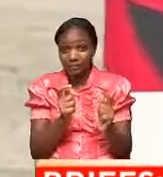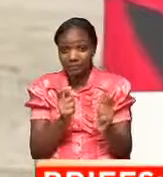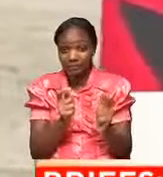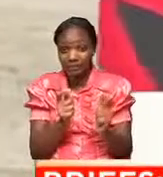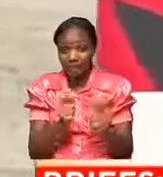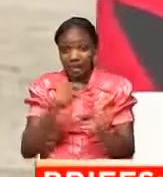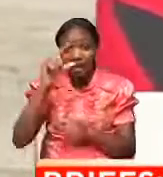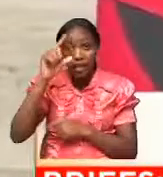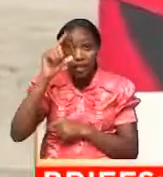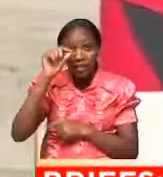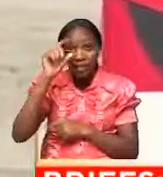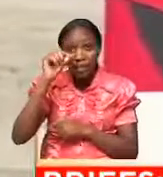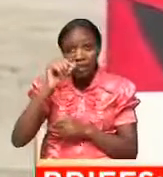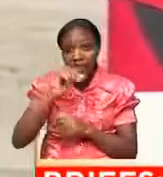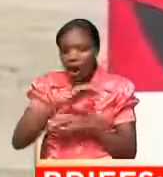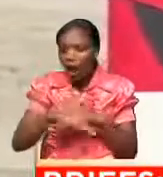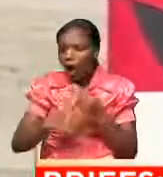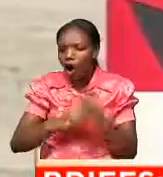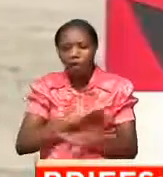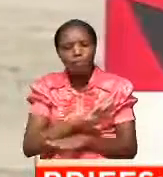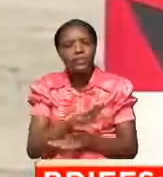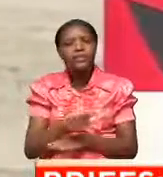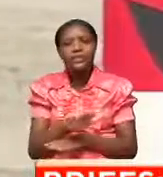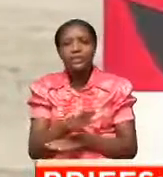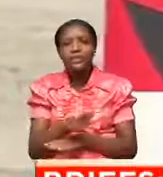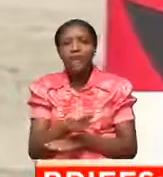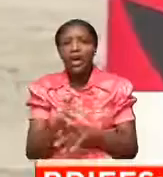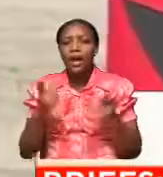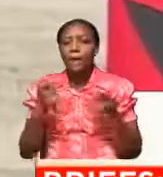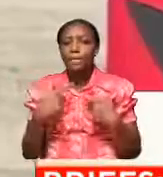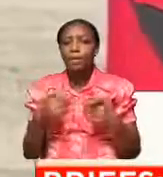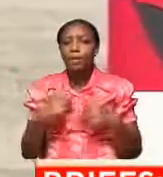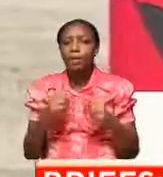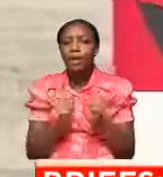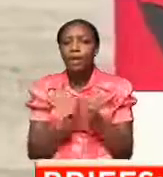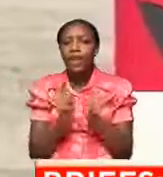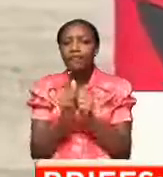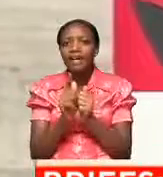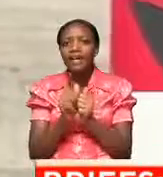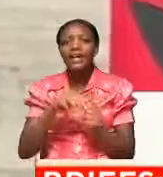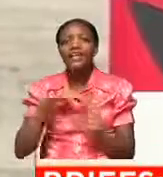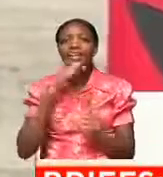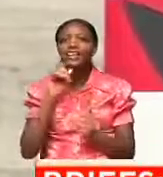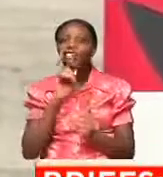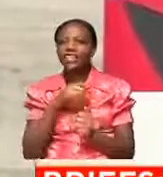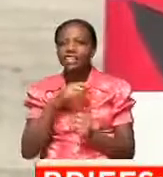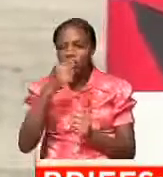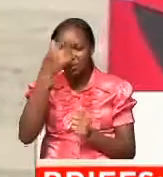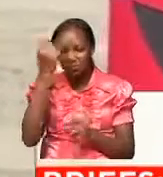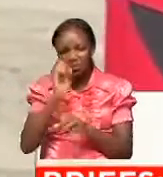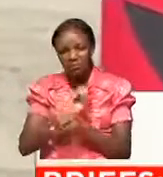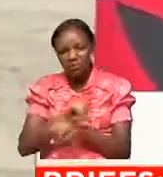katika Mombasa nzima. Watu 11 wameweza kufariki na corona,